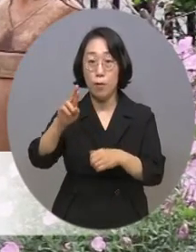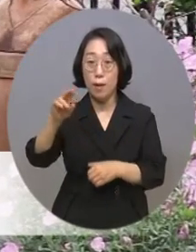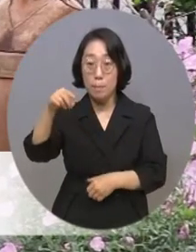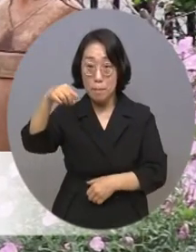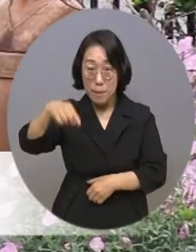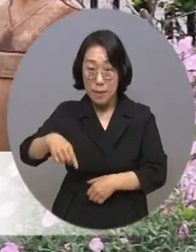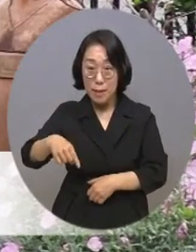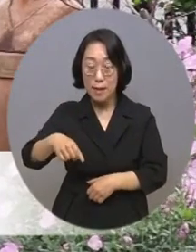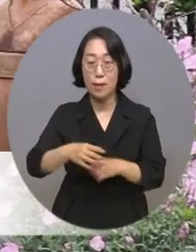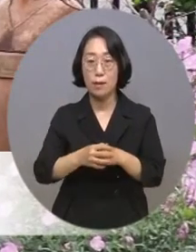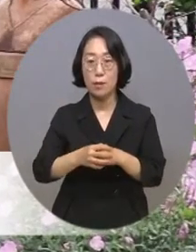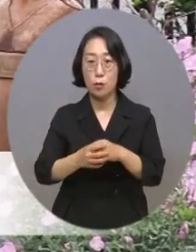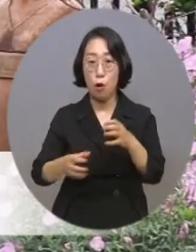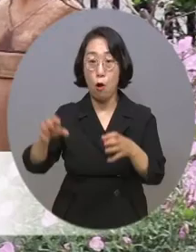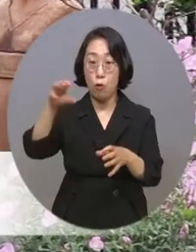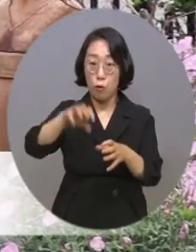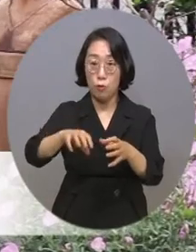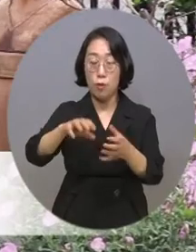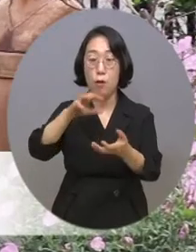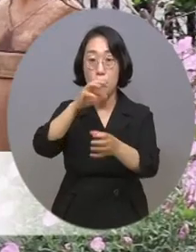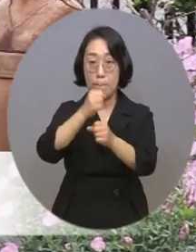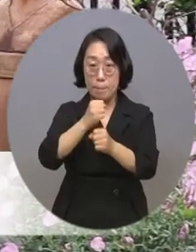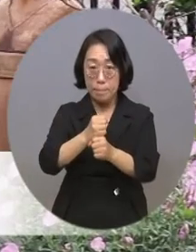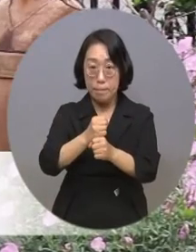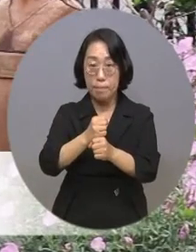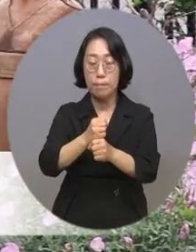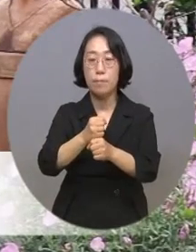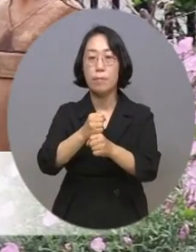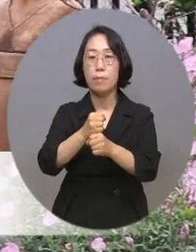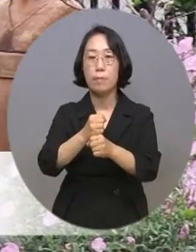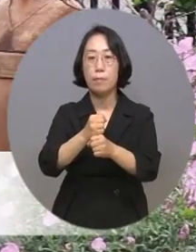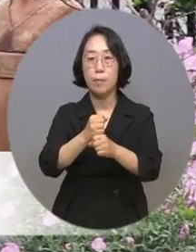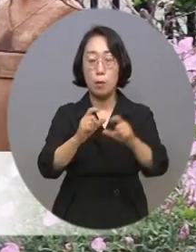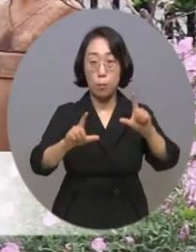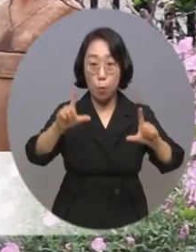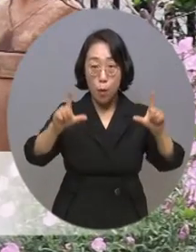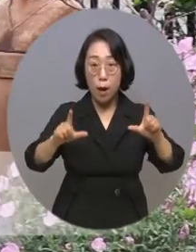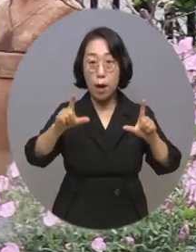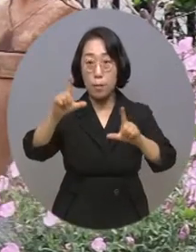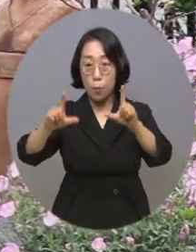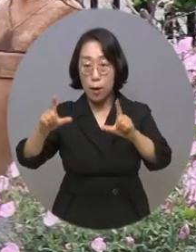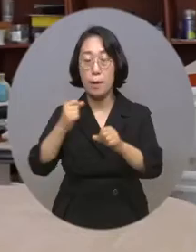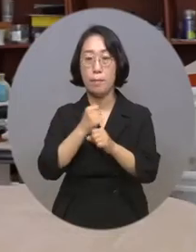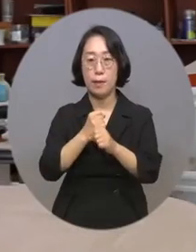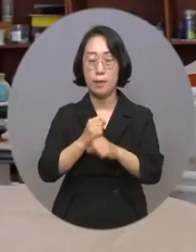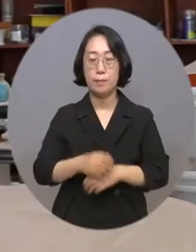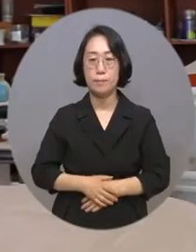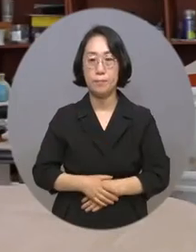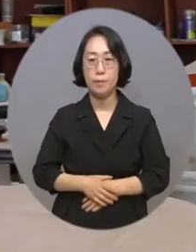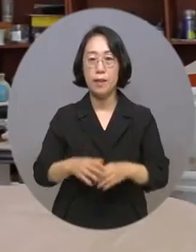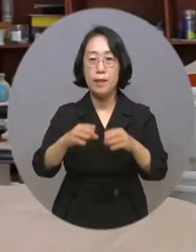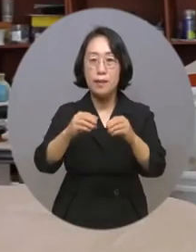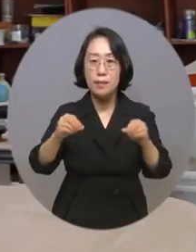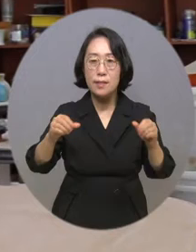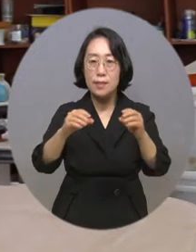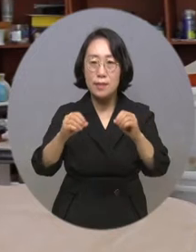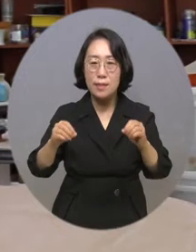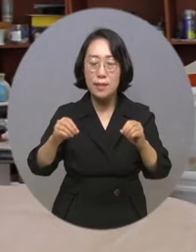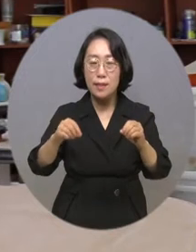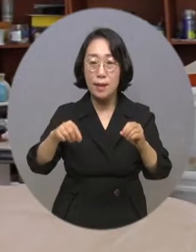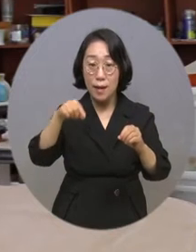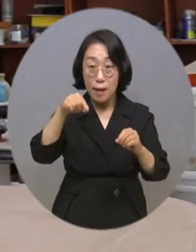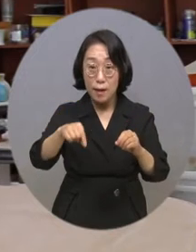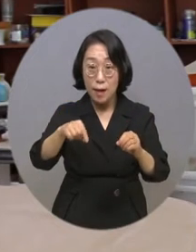FRP라는 재료로 완성을 하는 작품을 주로 해왔는데요. 흙에서 얻는 즐거움을